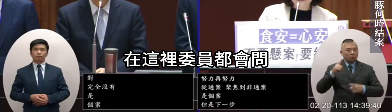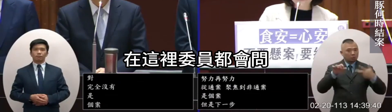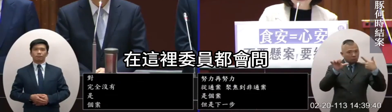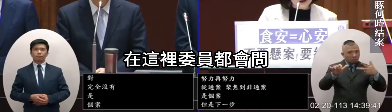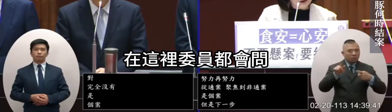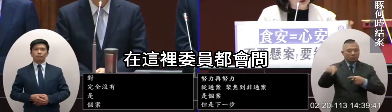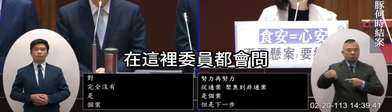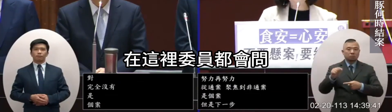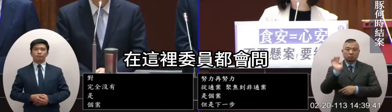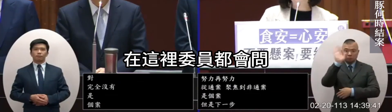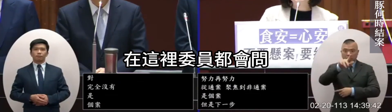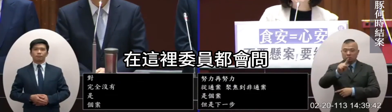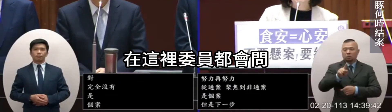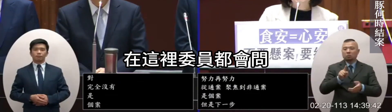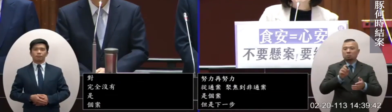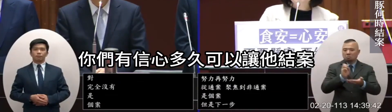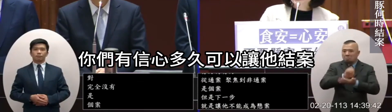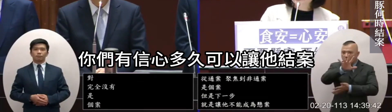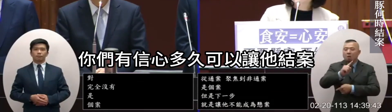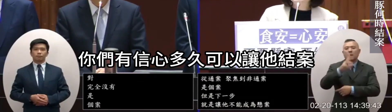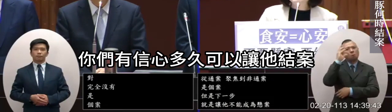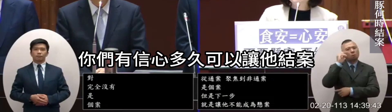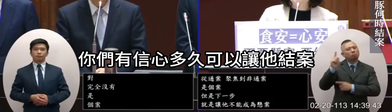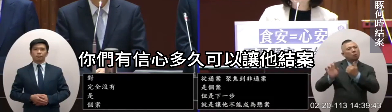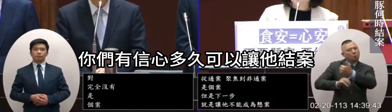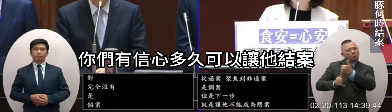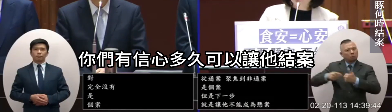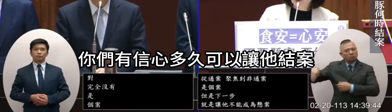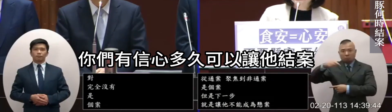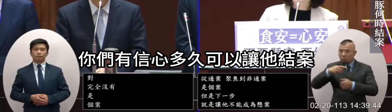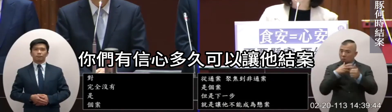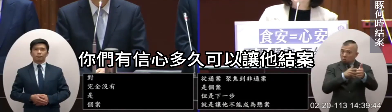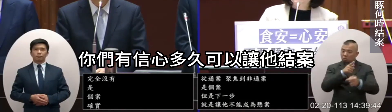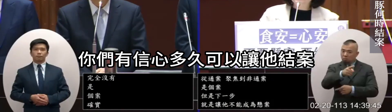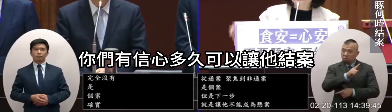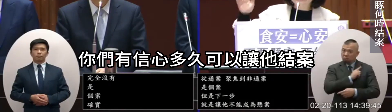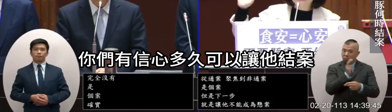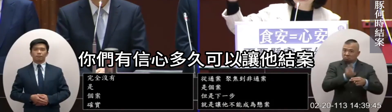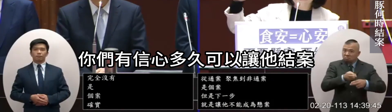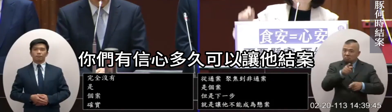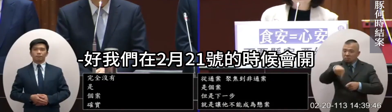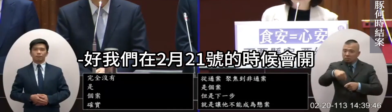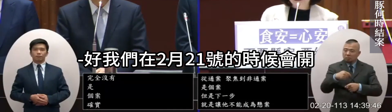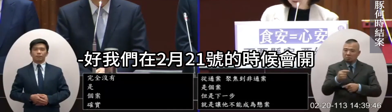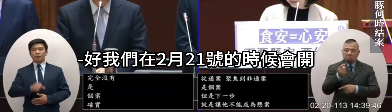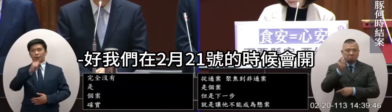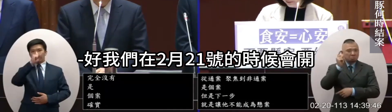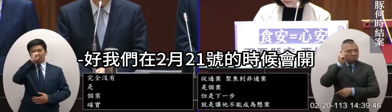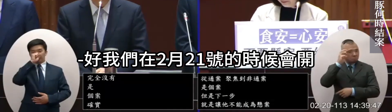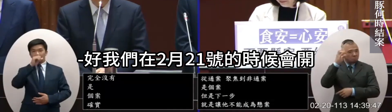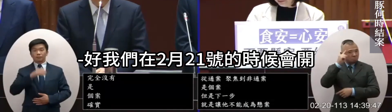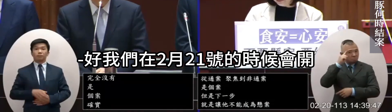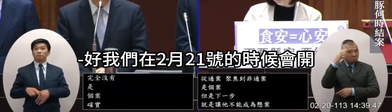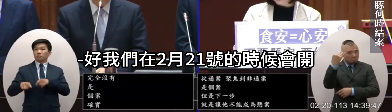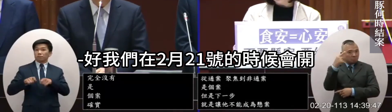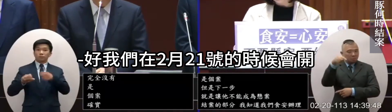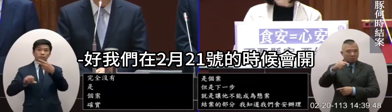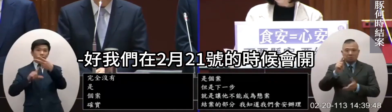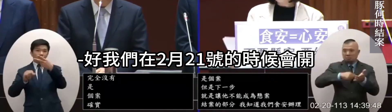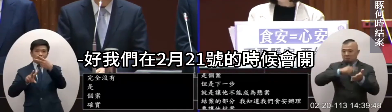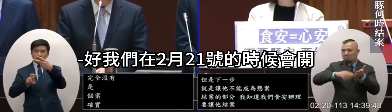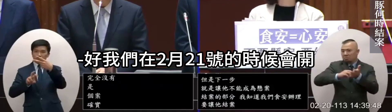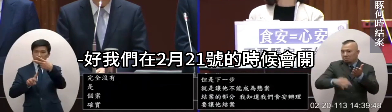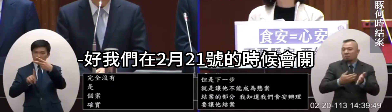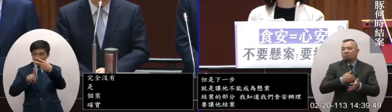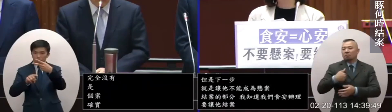告在这里。委员都会问，你们有信心多久可以让它结案？ 好，我们在2月21号的时